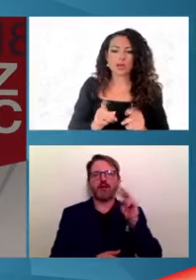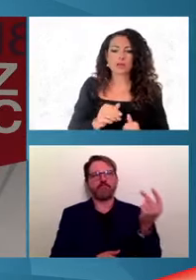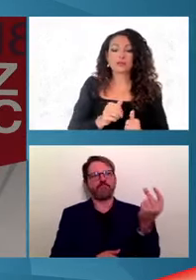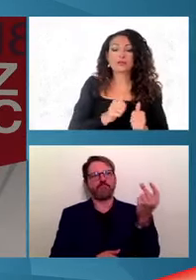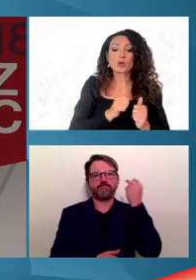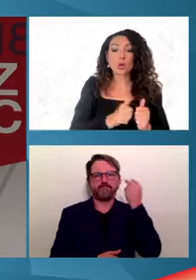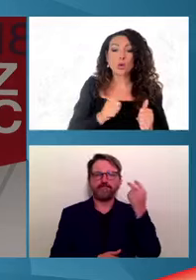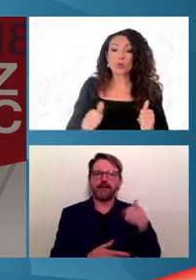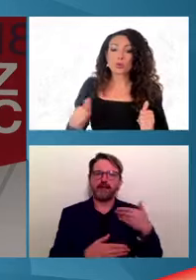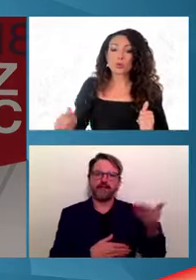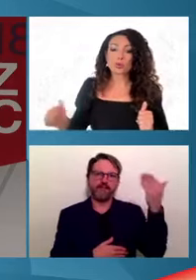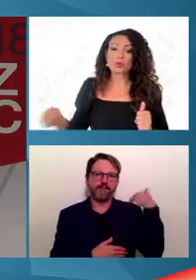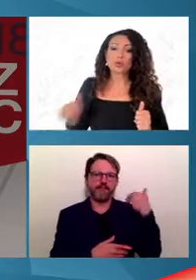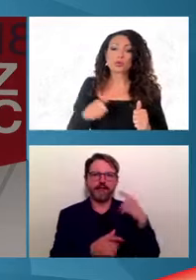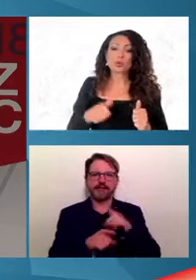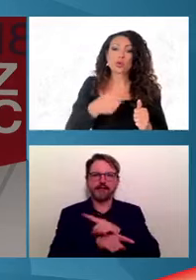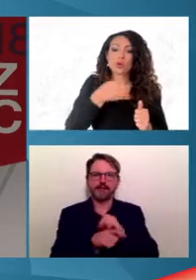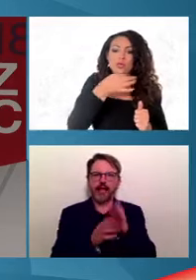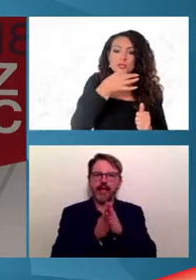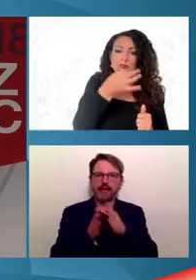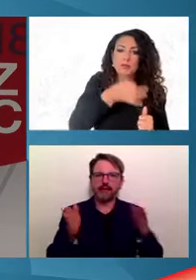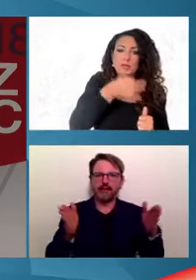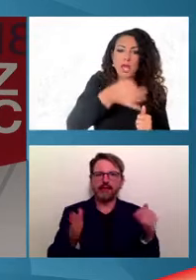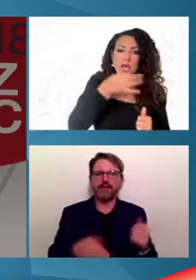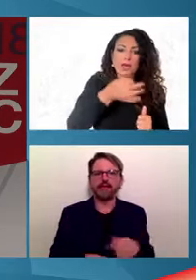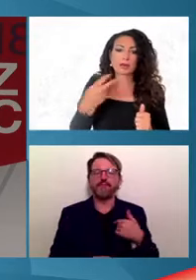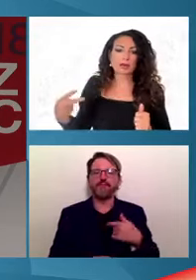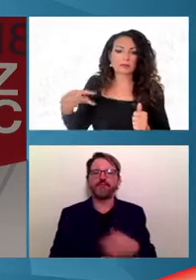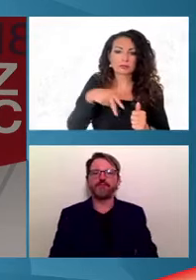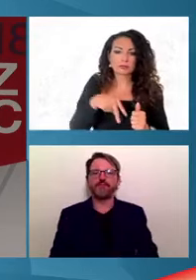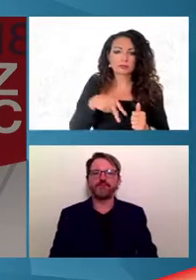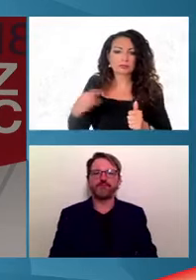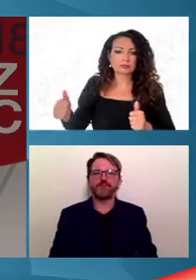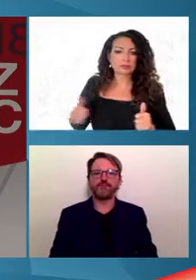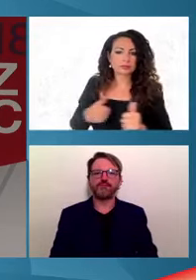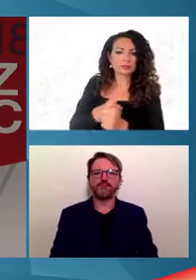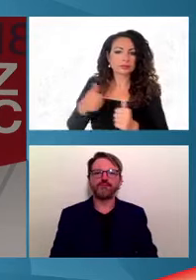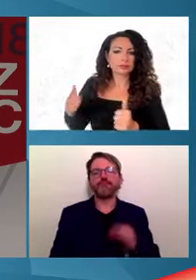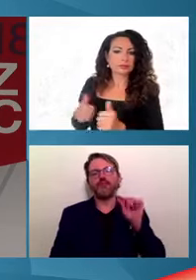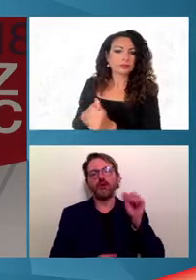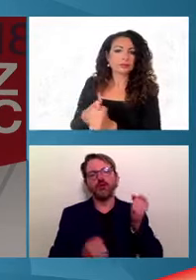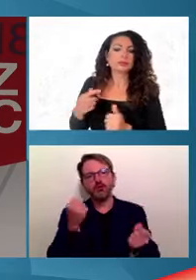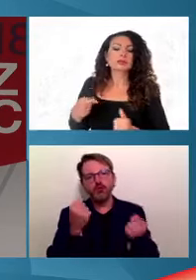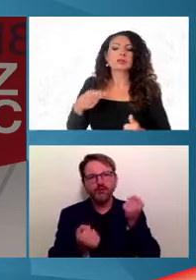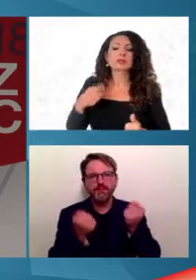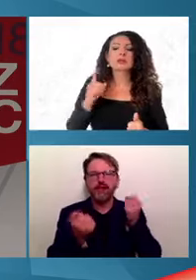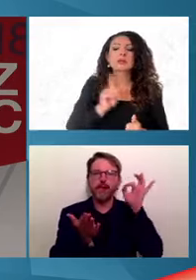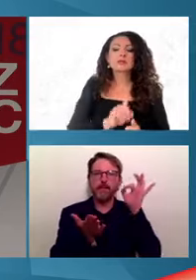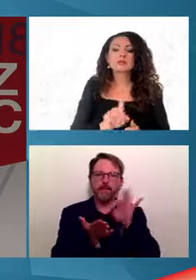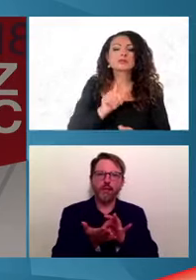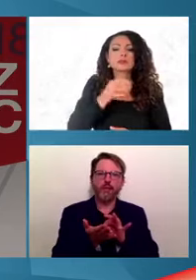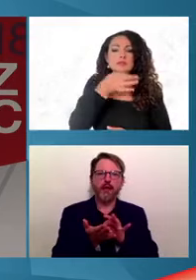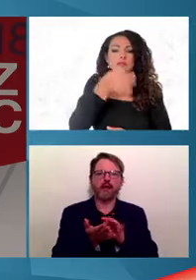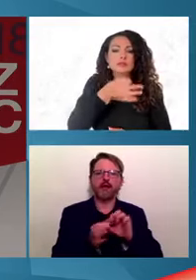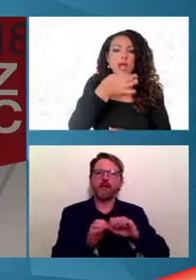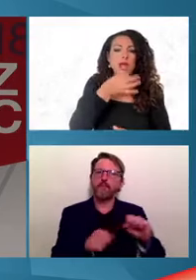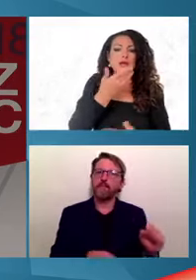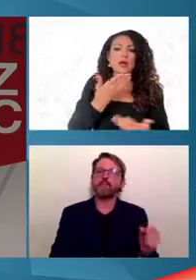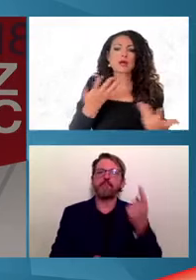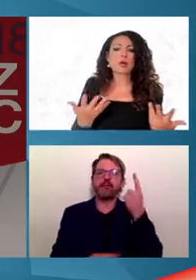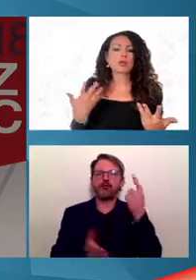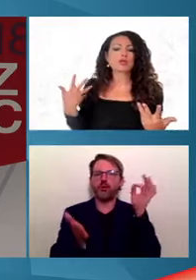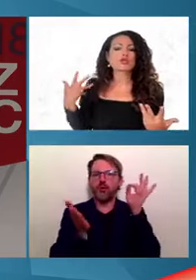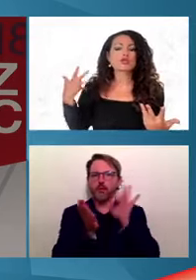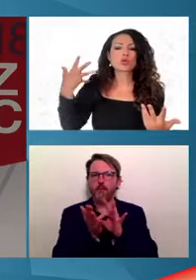die ausklingende Legislaturperiode werfen, schwierige Momente, bedeutungsvolle Momente